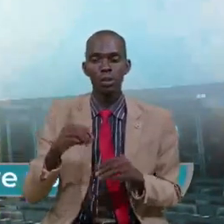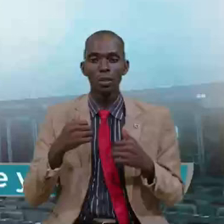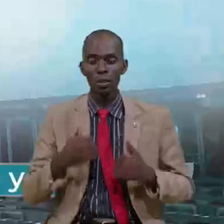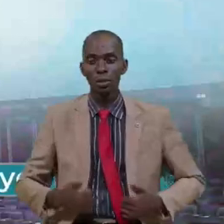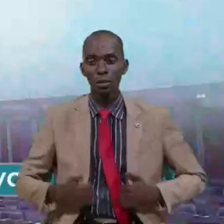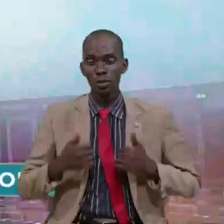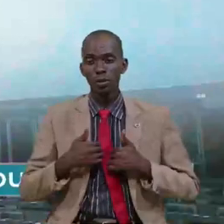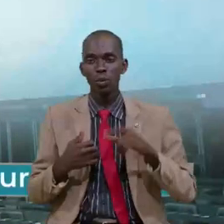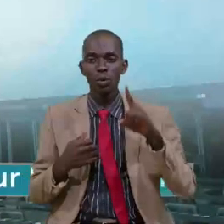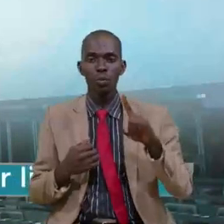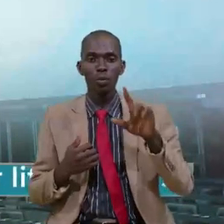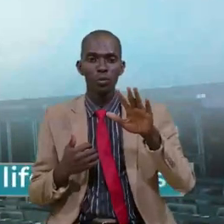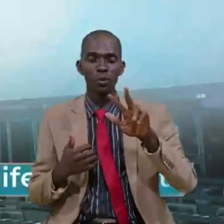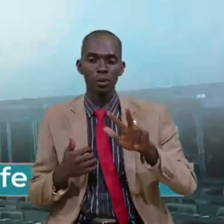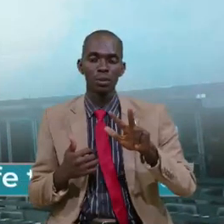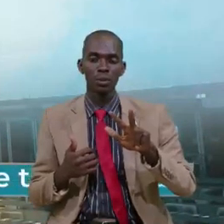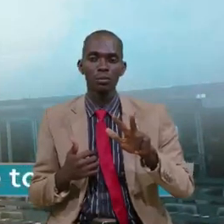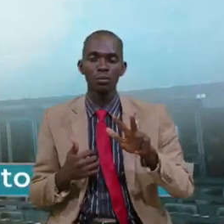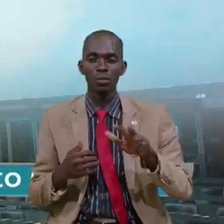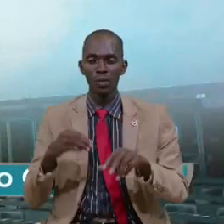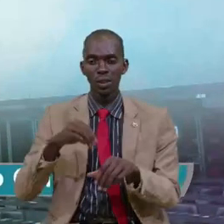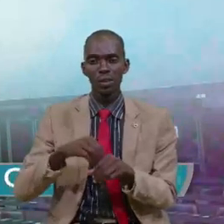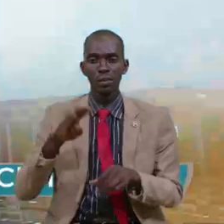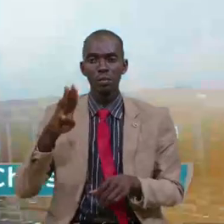Donc, il y aura le banquet